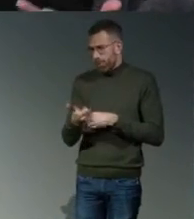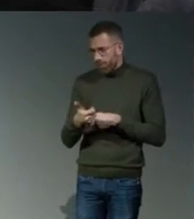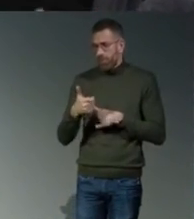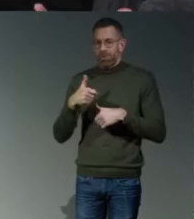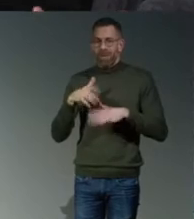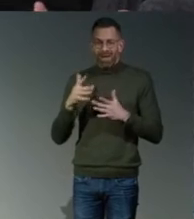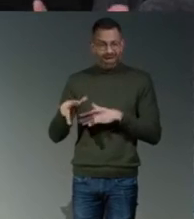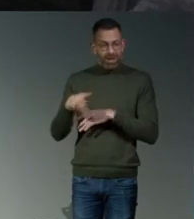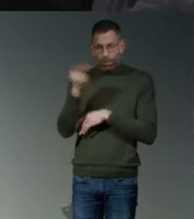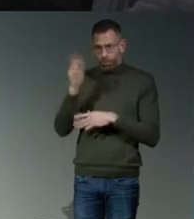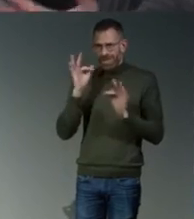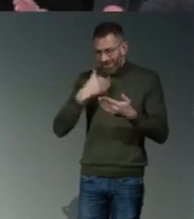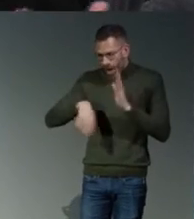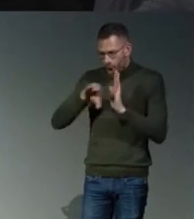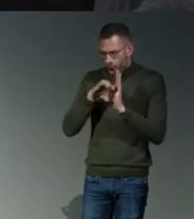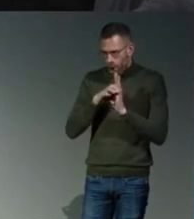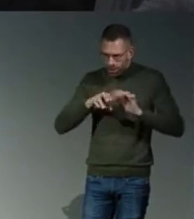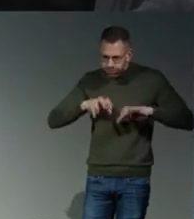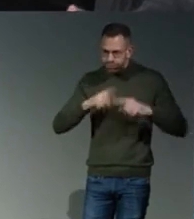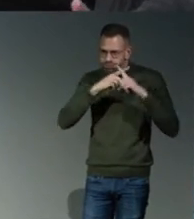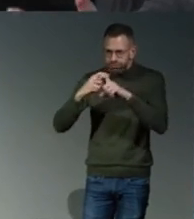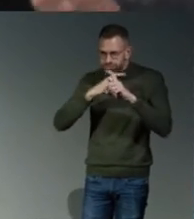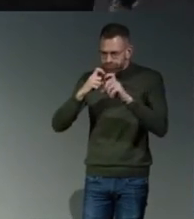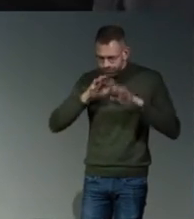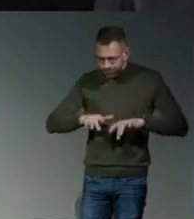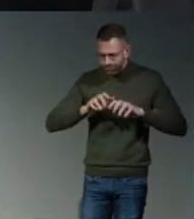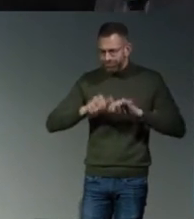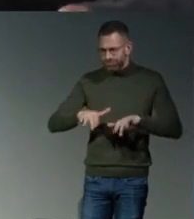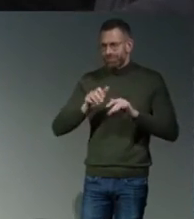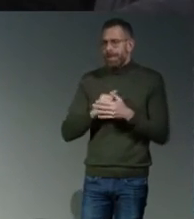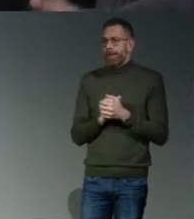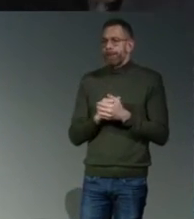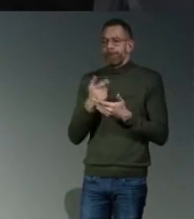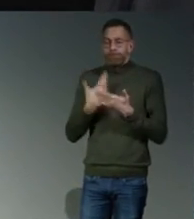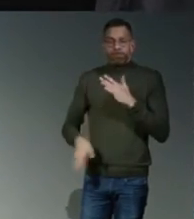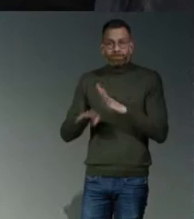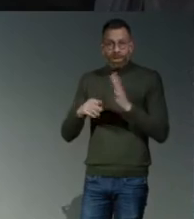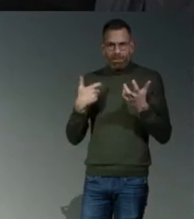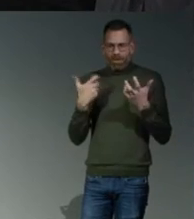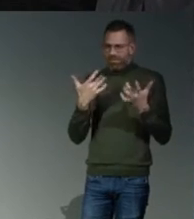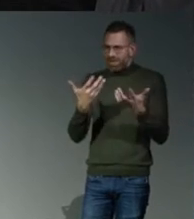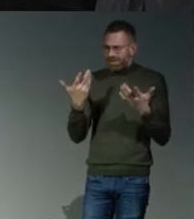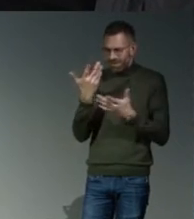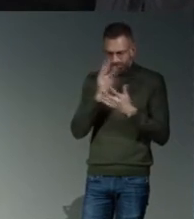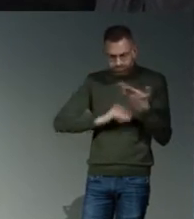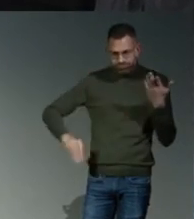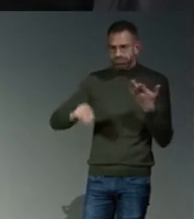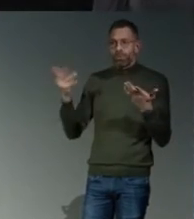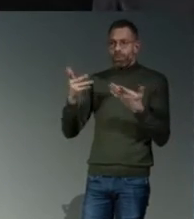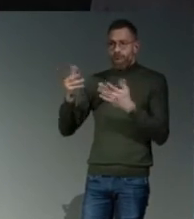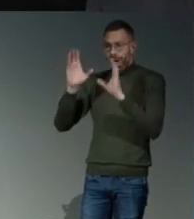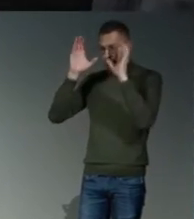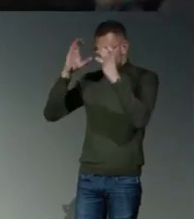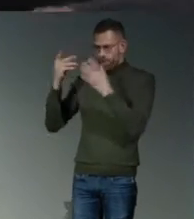sur l'activité du code et sur l'action de coder. Et au tout départ, en fait, je voulais écrire sur comment Google avait révolutionné notre rapport